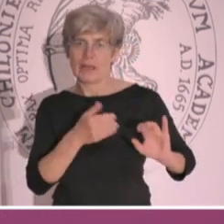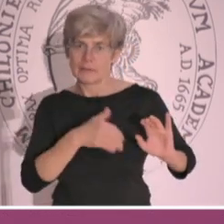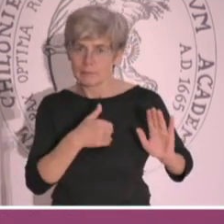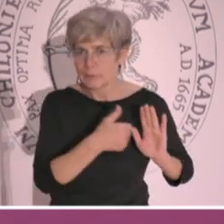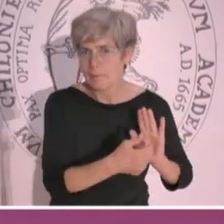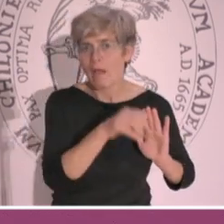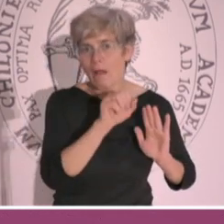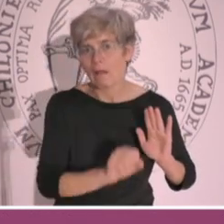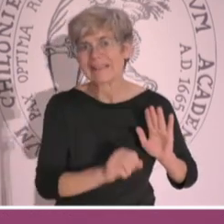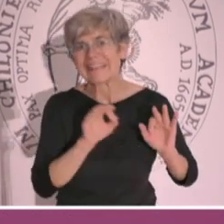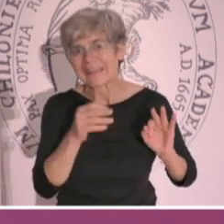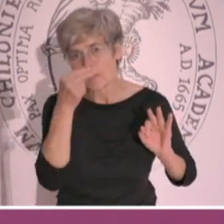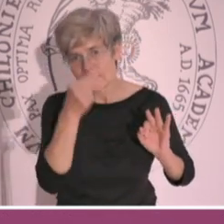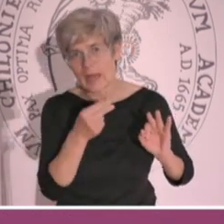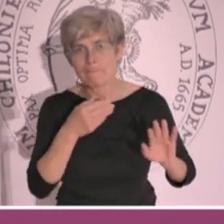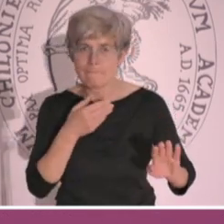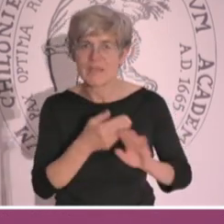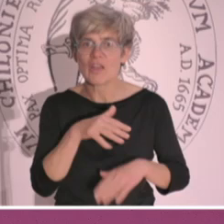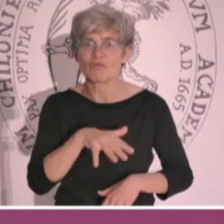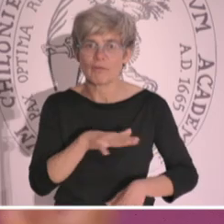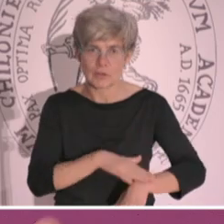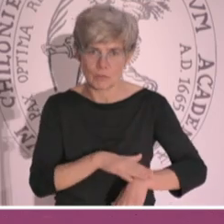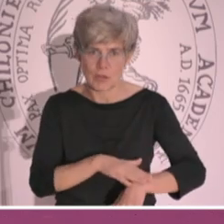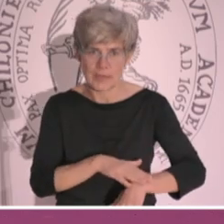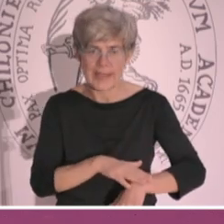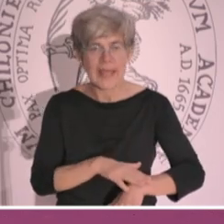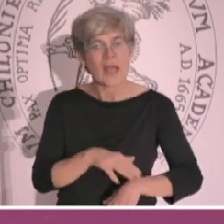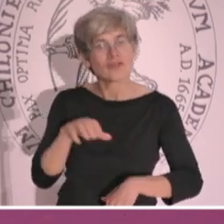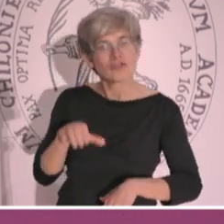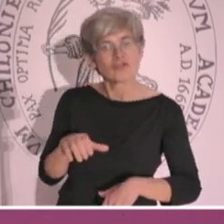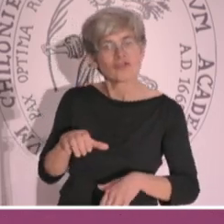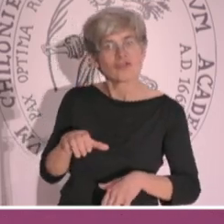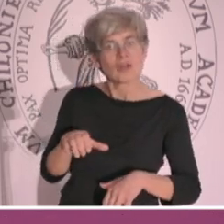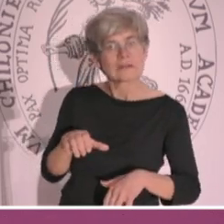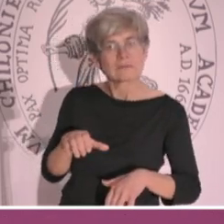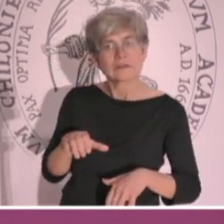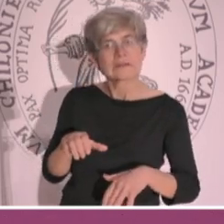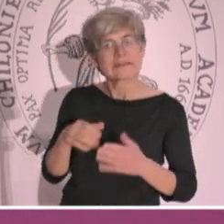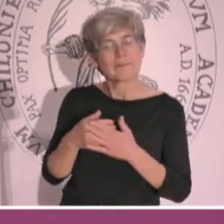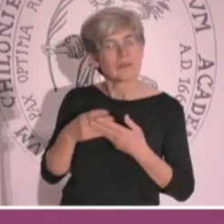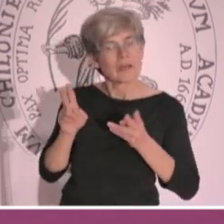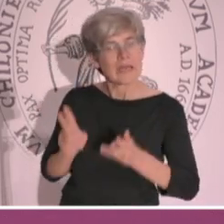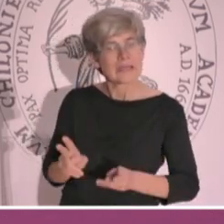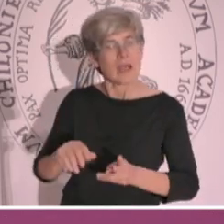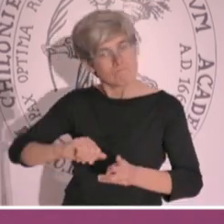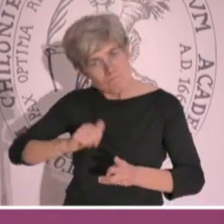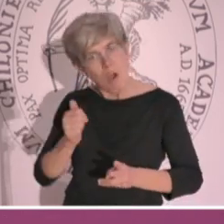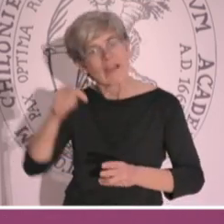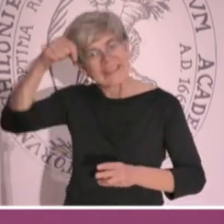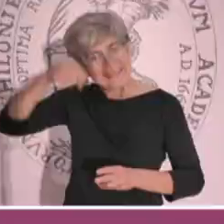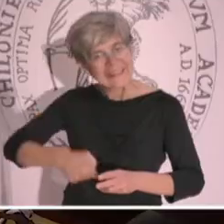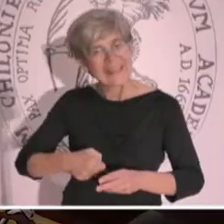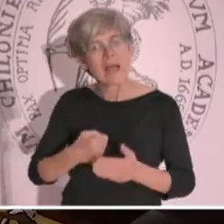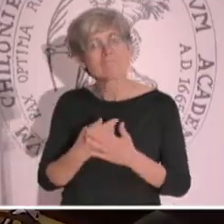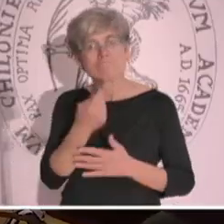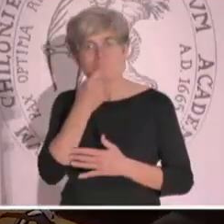Unser Stand in echt sozusagen mit allen Fragen zu Finanzierung, zum Jobben, zu Versicherungen und so weiter. Morgen hier in der Mensa 1, 11